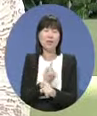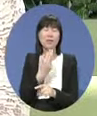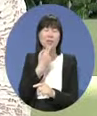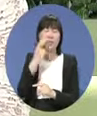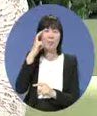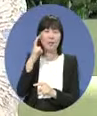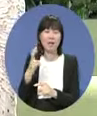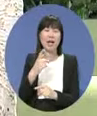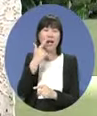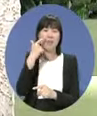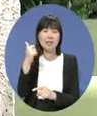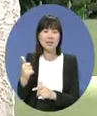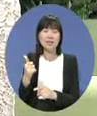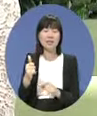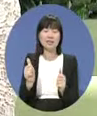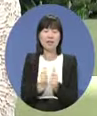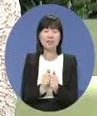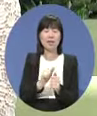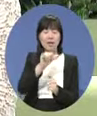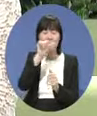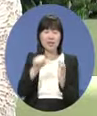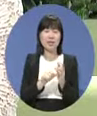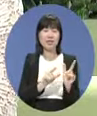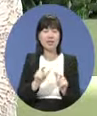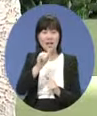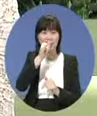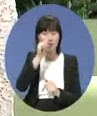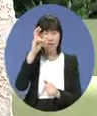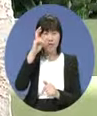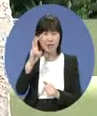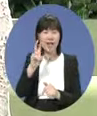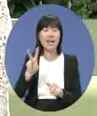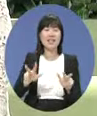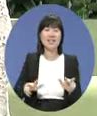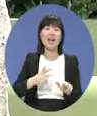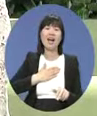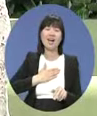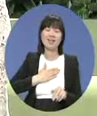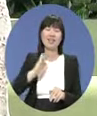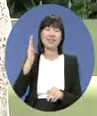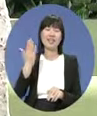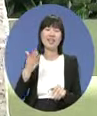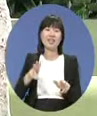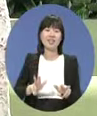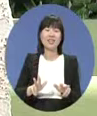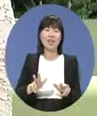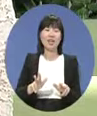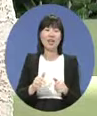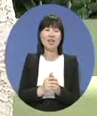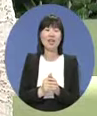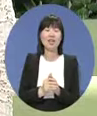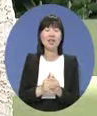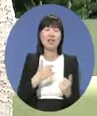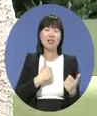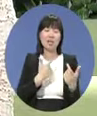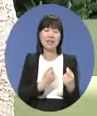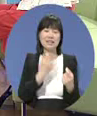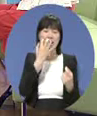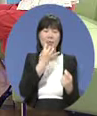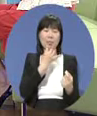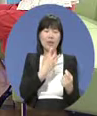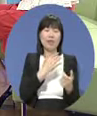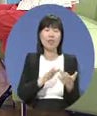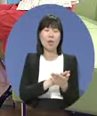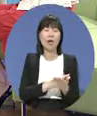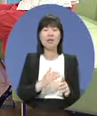바뀌는구나. 아빠는 남자로 평생을 가는구나. 이거를 정말요? 이제 아이들이 알게 되죠. 그래서 이제는 동성하고만 좀 놀려고 해요. 난 남자